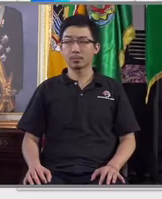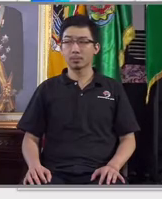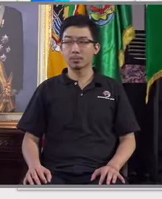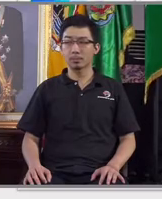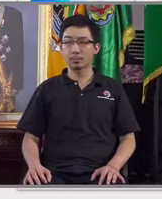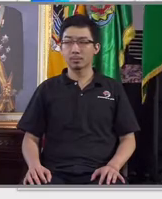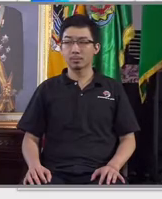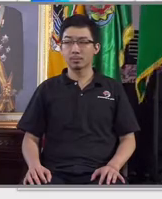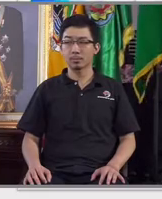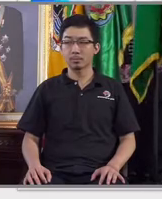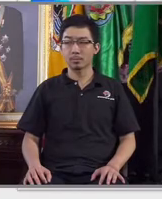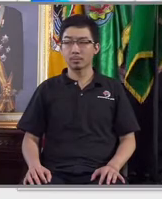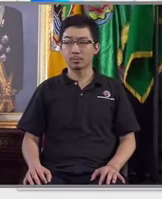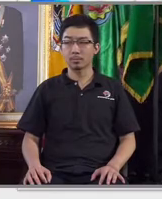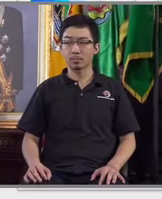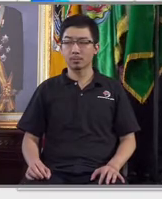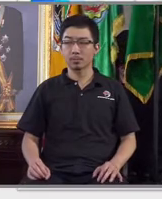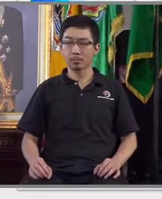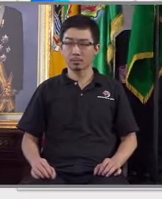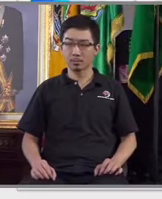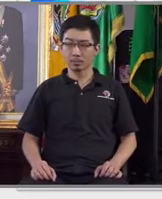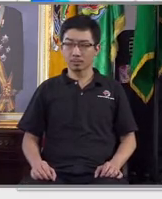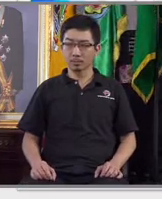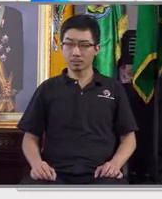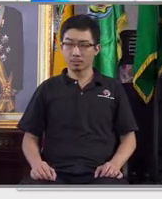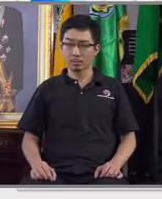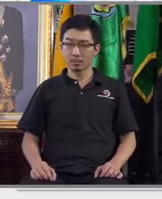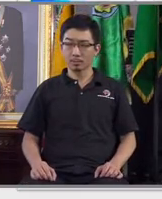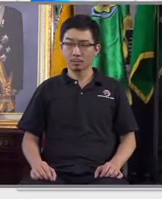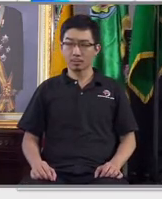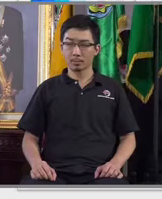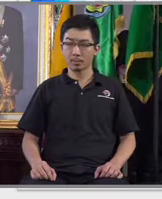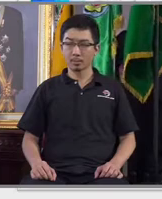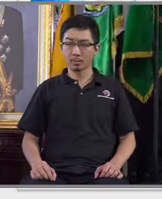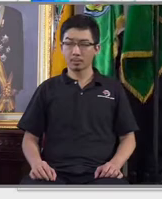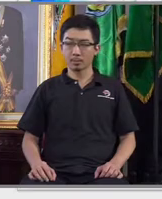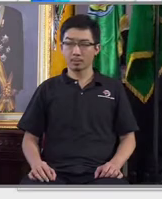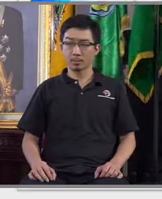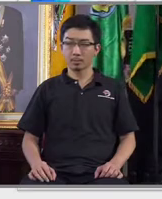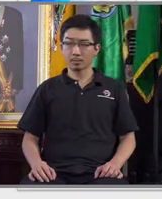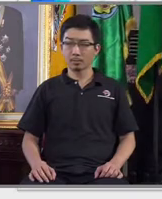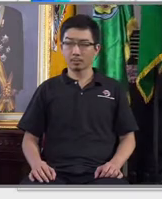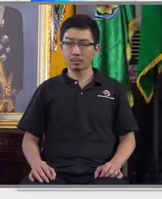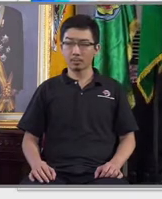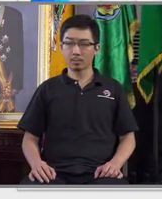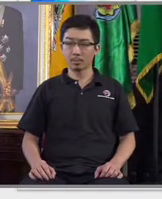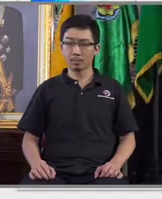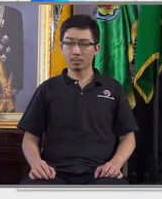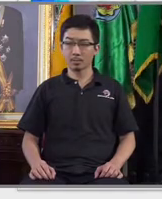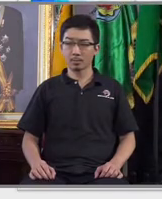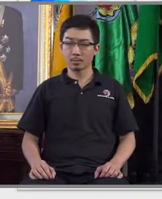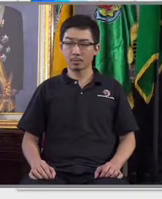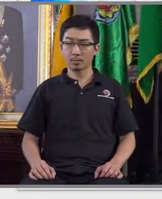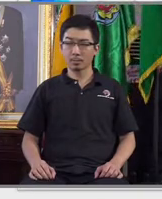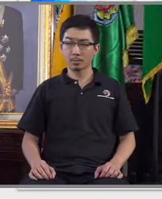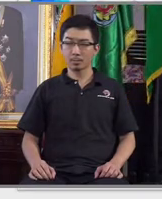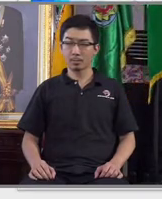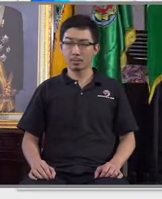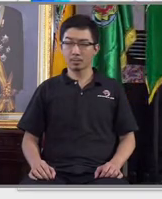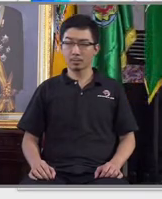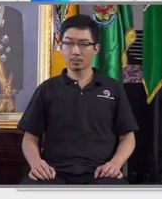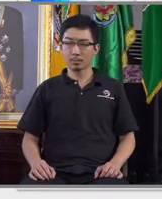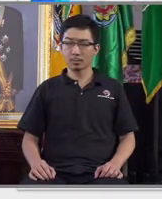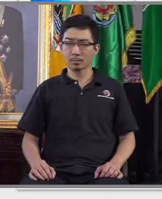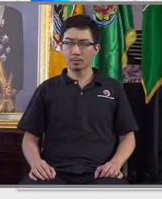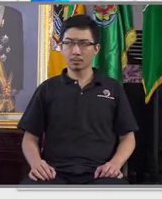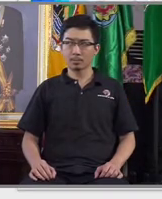Kabupaten Grobogan, pengembangan pelabuhan perikanan Pantai Moro Demak, Kabupaten Demak, pengembangan pengolahan rajungan